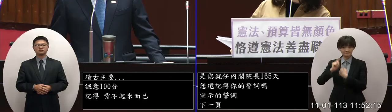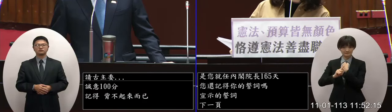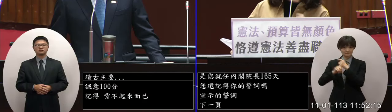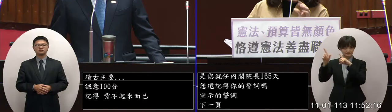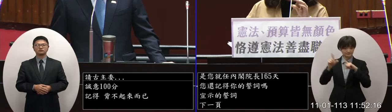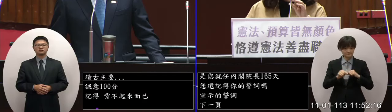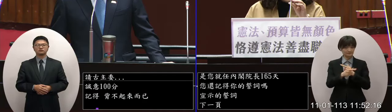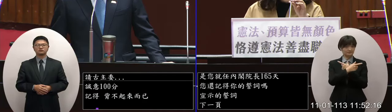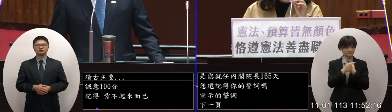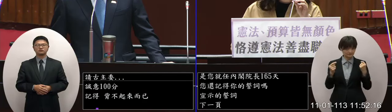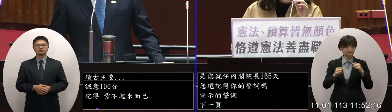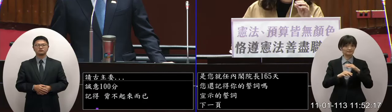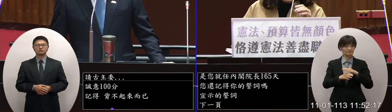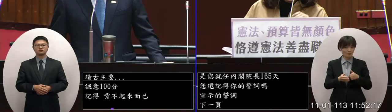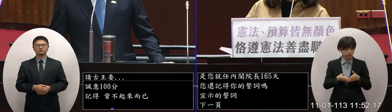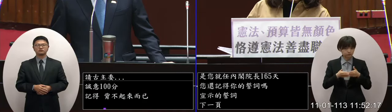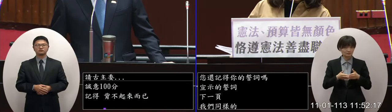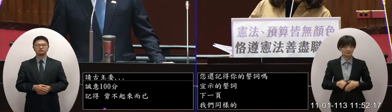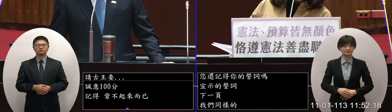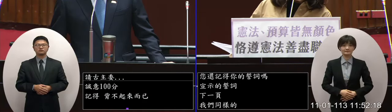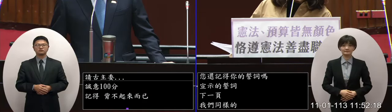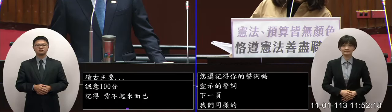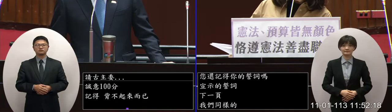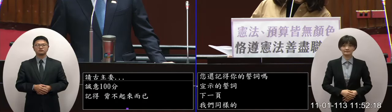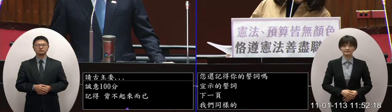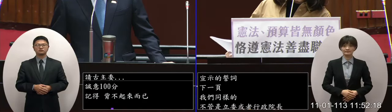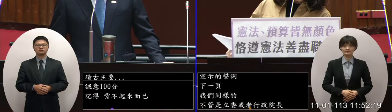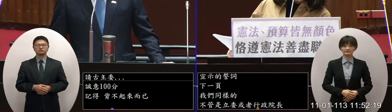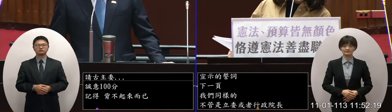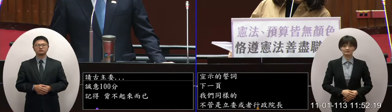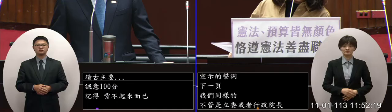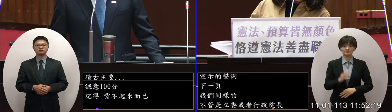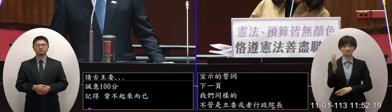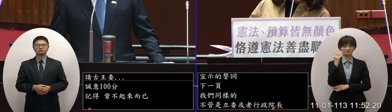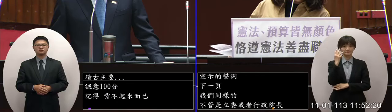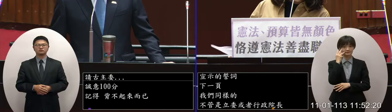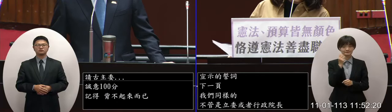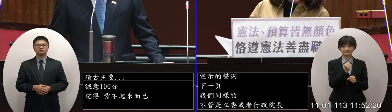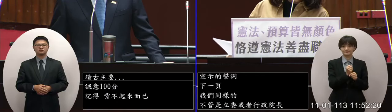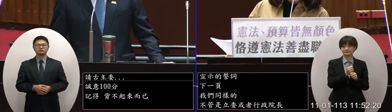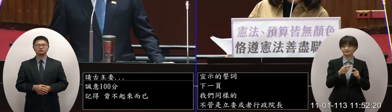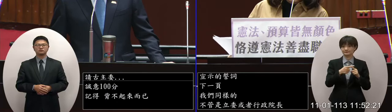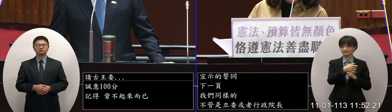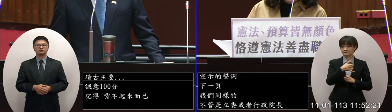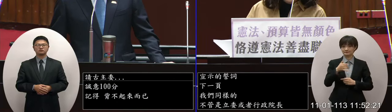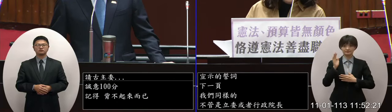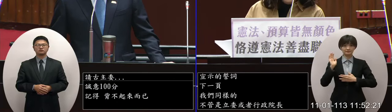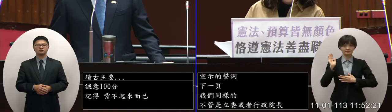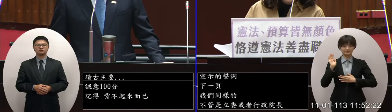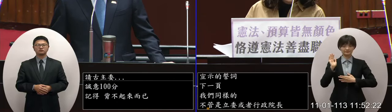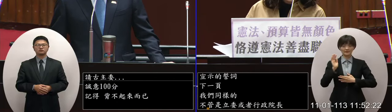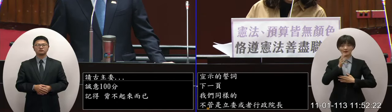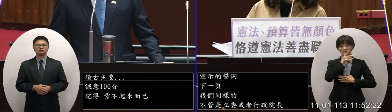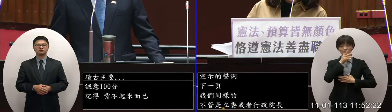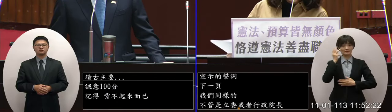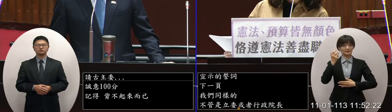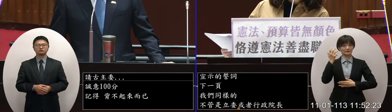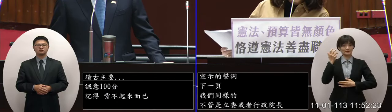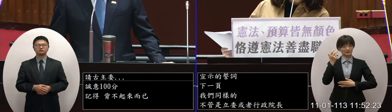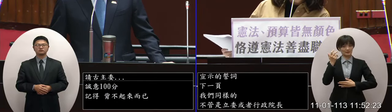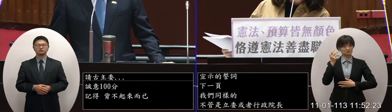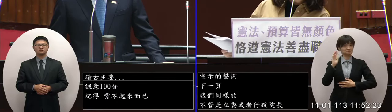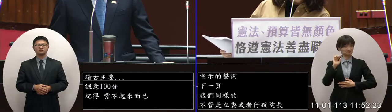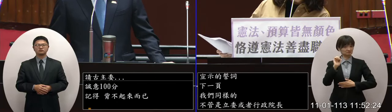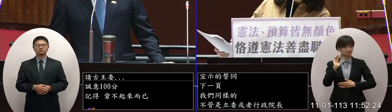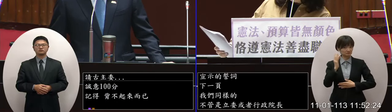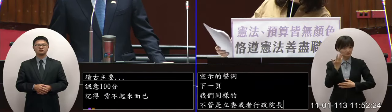不期待所有的政治工作者宣誓的时候说一套，而实